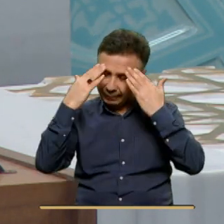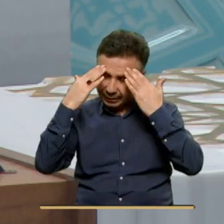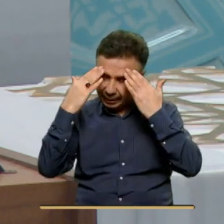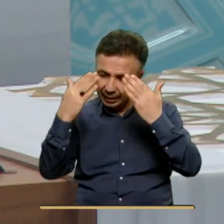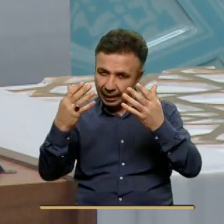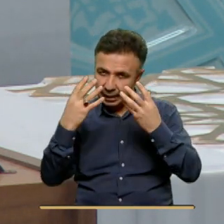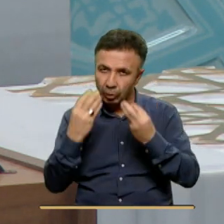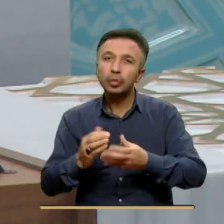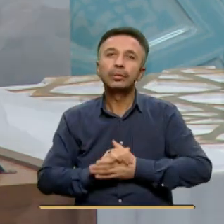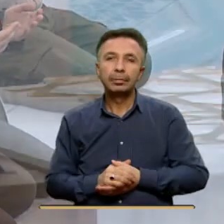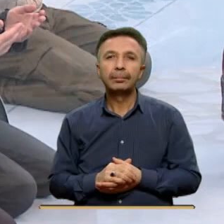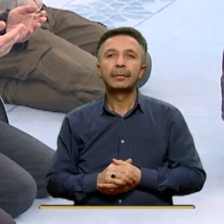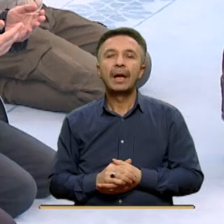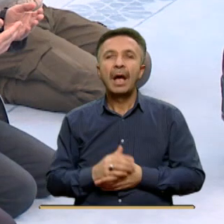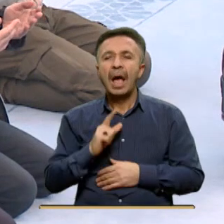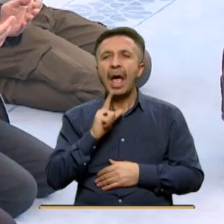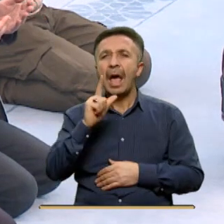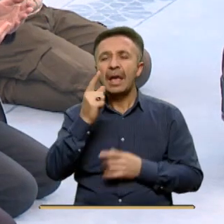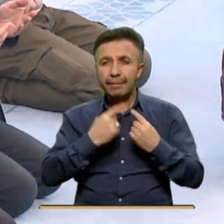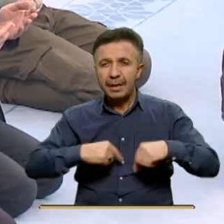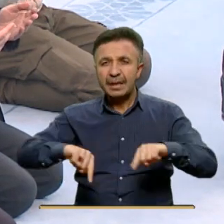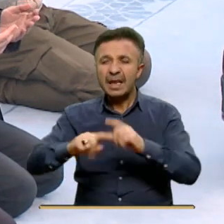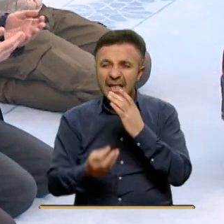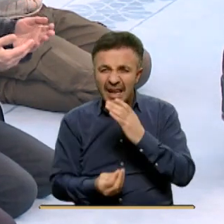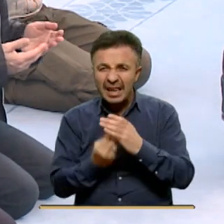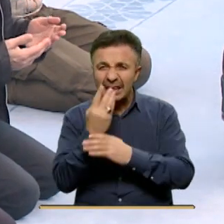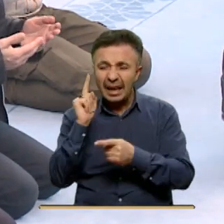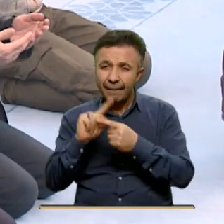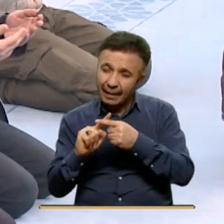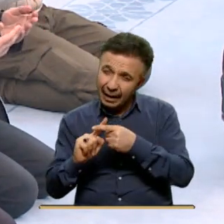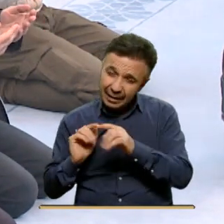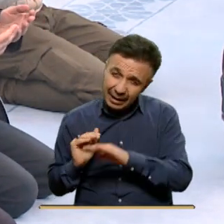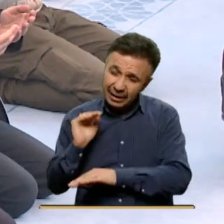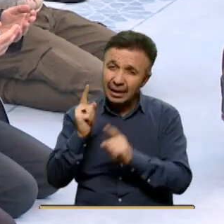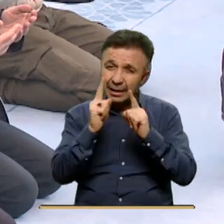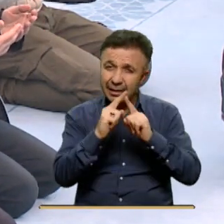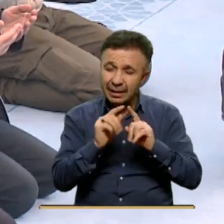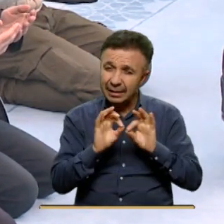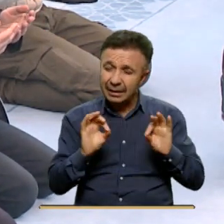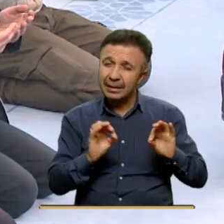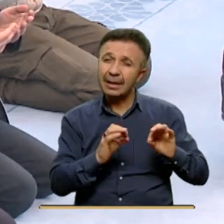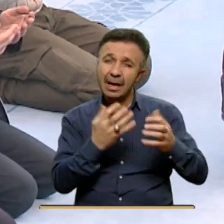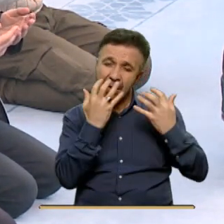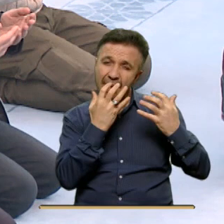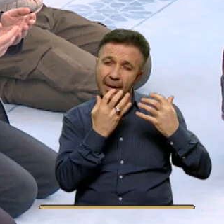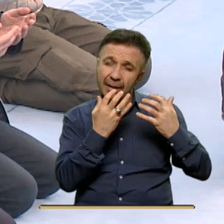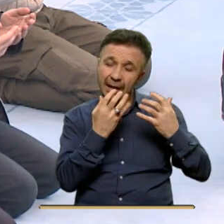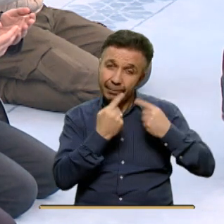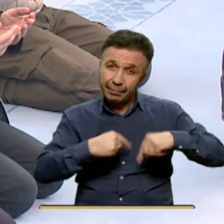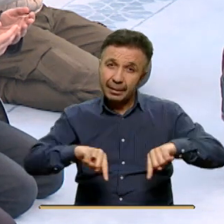ashabihi ecma'in. Ey bizleri yaratan ve yaşatan, sayısız nimetleri bizlere